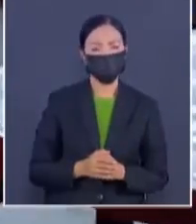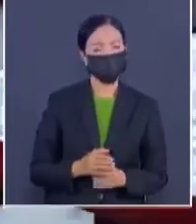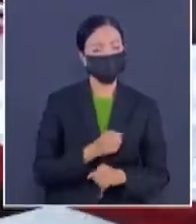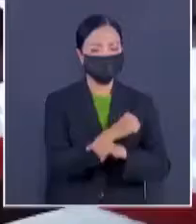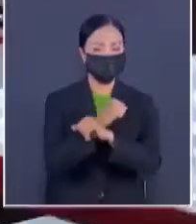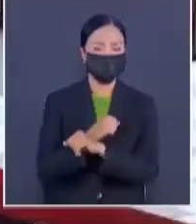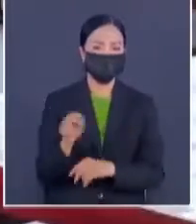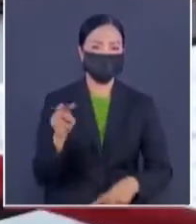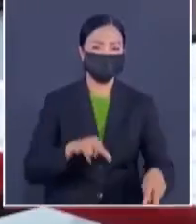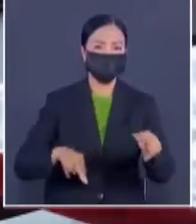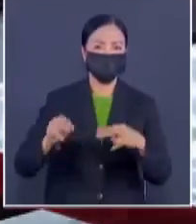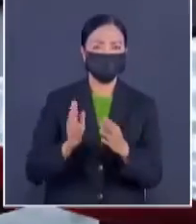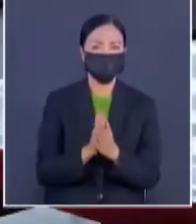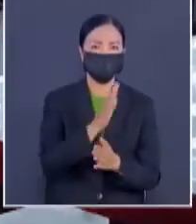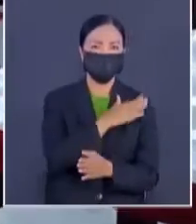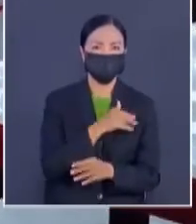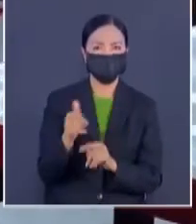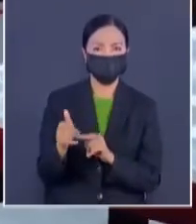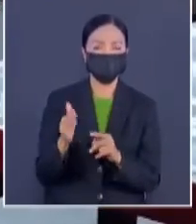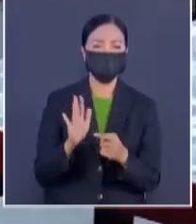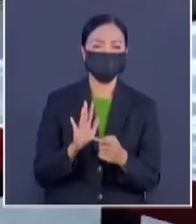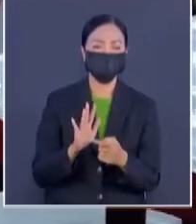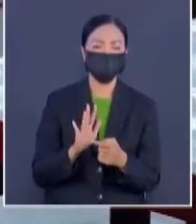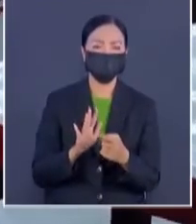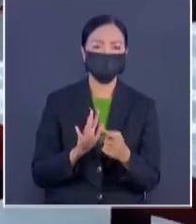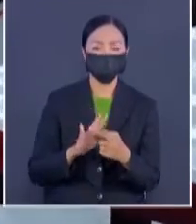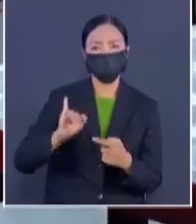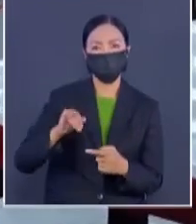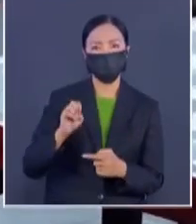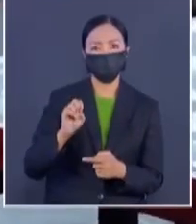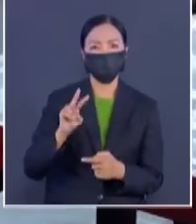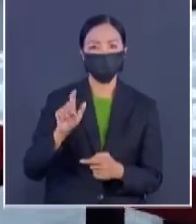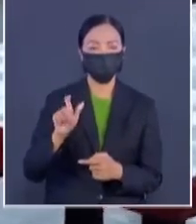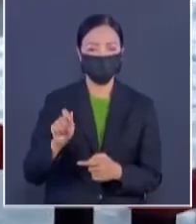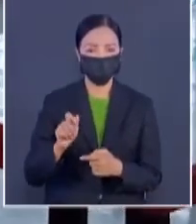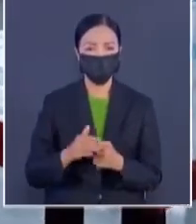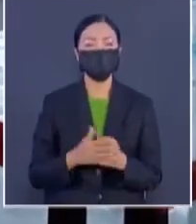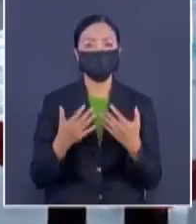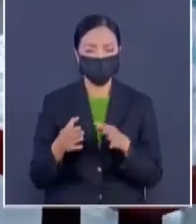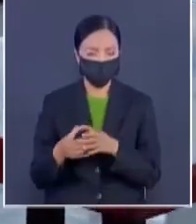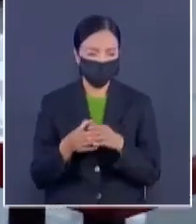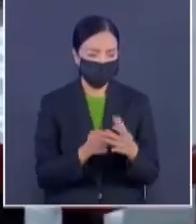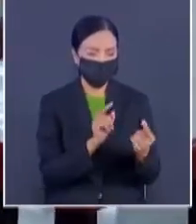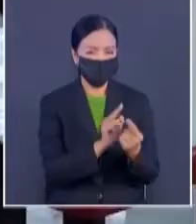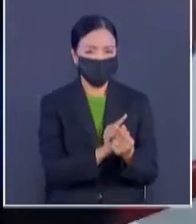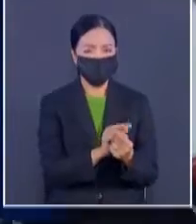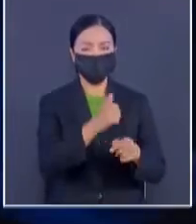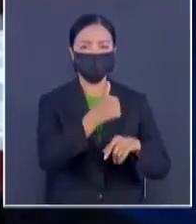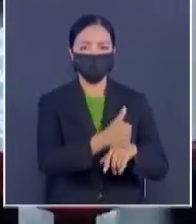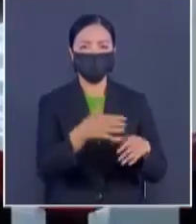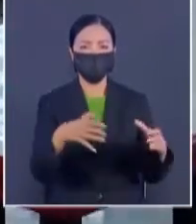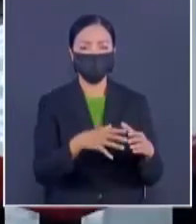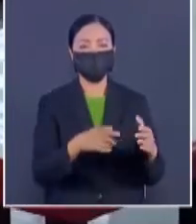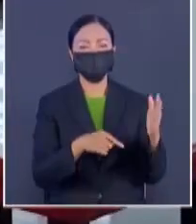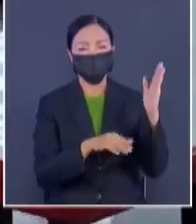องเจ้าคุณเจือและจะเดินทางไปพบเจ้าคณะภาค16ที่จังหวัดสุราษฎร์ธานีด้วยครับ เพื่อขอทราบถึงเหตุผลและข้อเท็จจริ